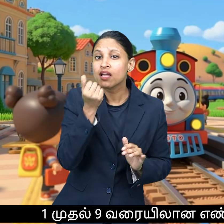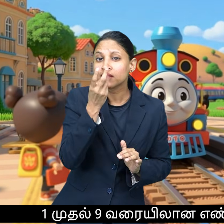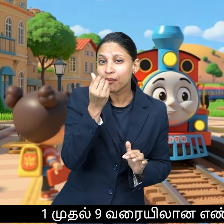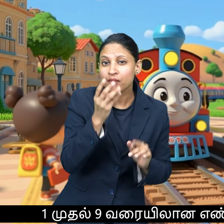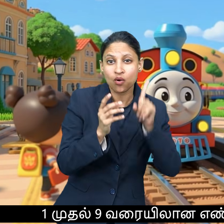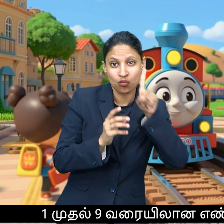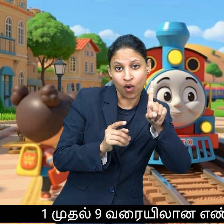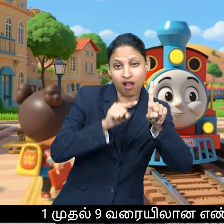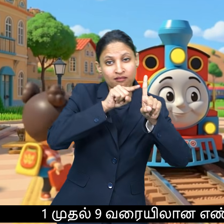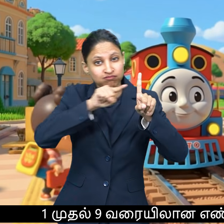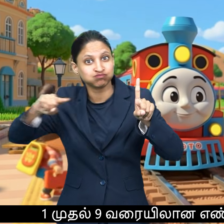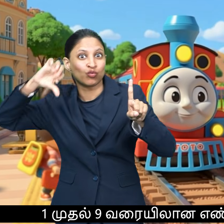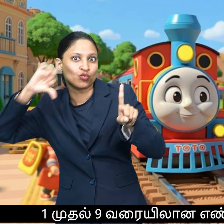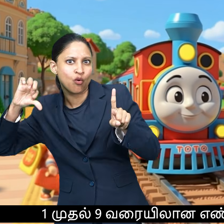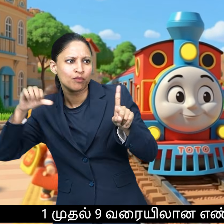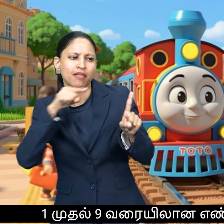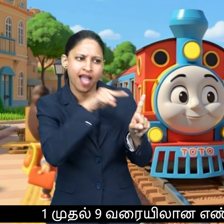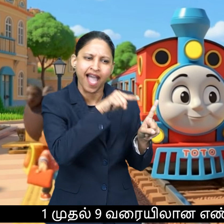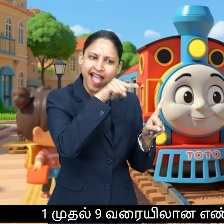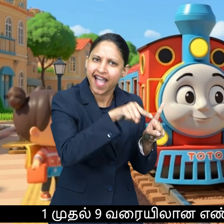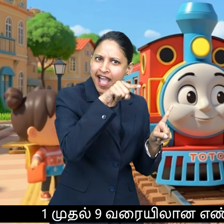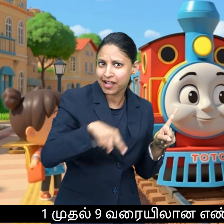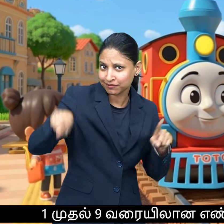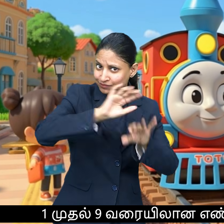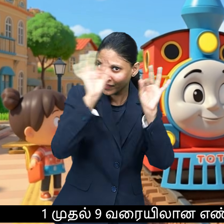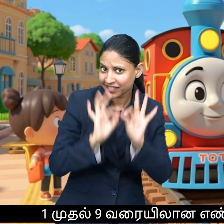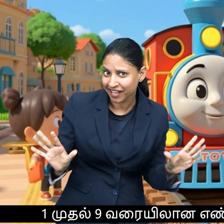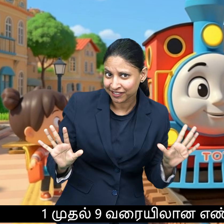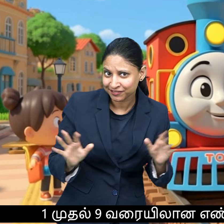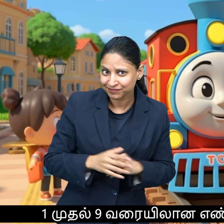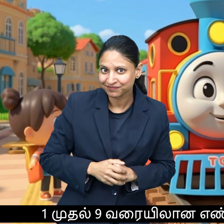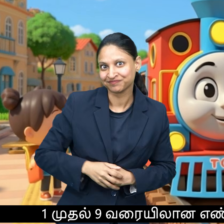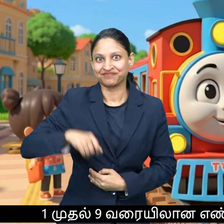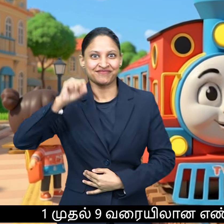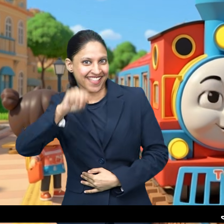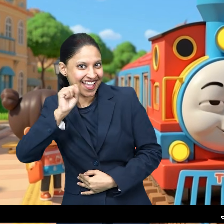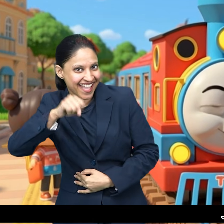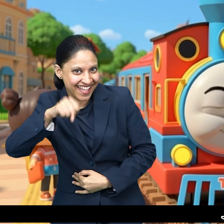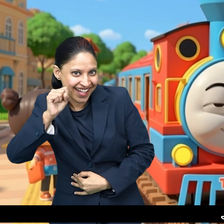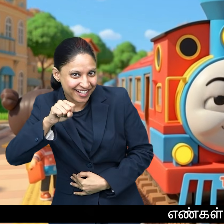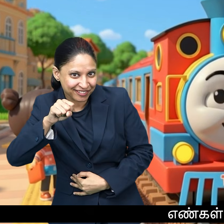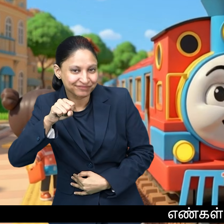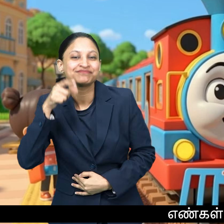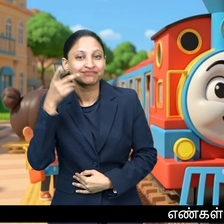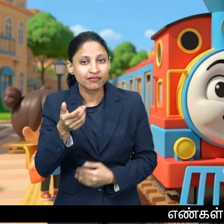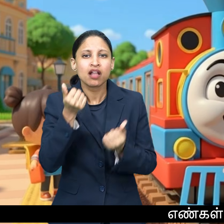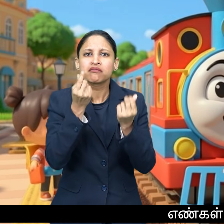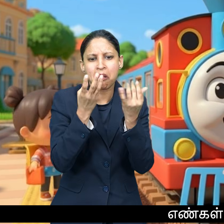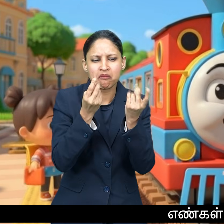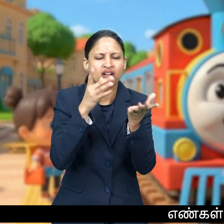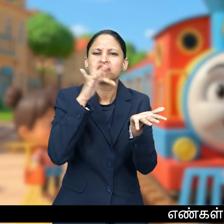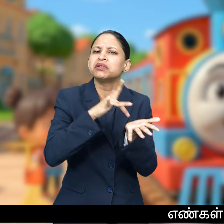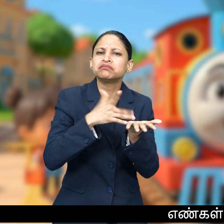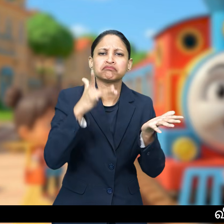1 முதல் 9 வரையிலான எண்களை சந்திக்க நீங்கள் தயாரா? ஆமாம், எண்கள் நம்மை